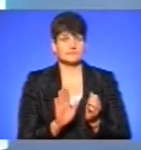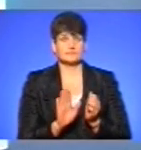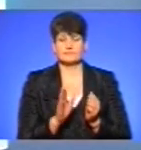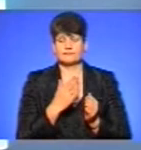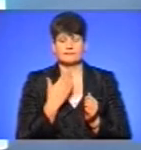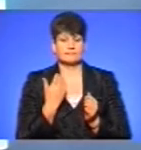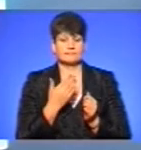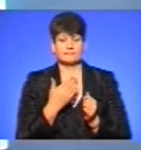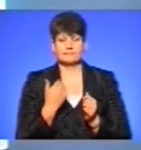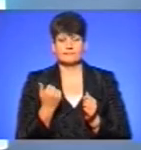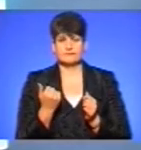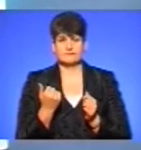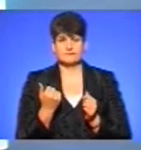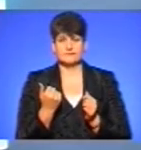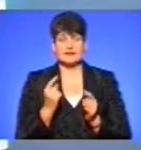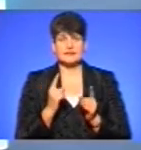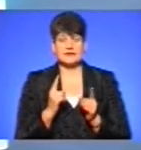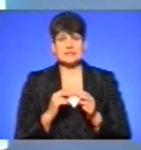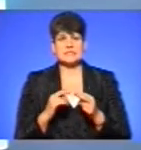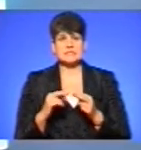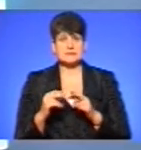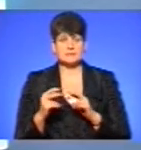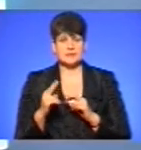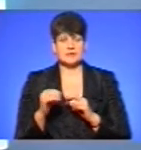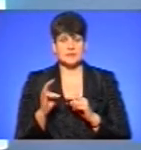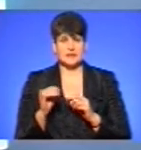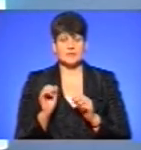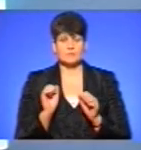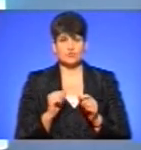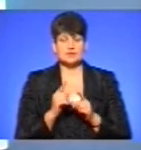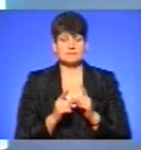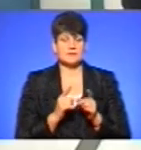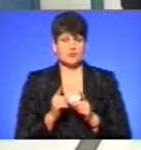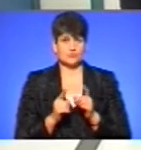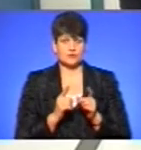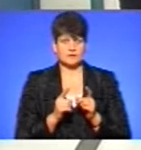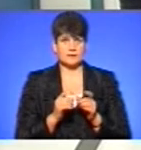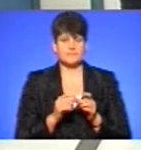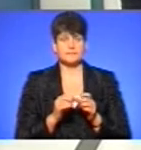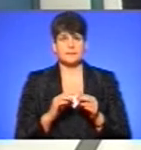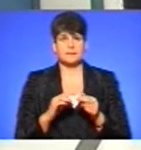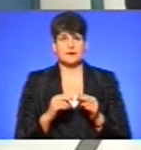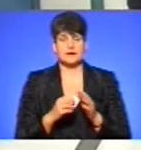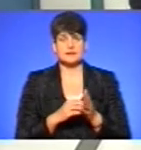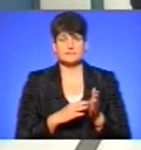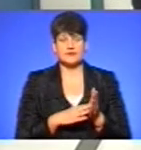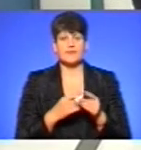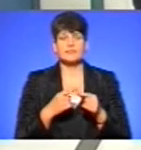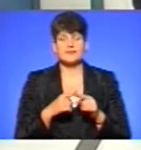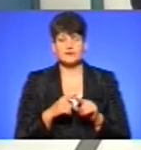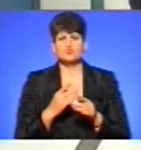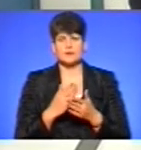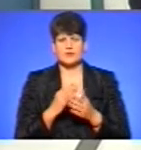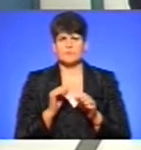Не вказано. Ні. Лише змінні дані, які можуть змінюватися у зв'язку з перереєстрацією. Так, так. А технічно є